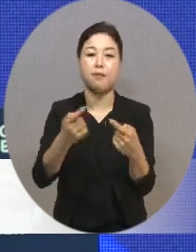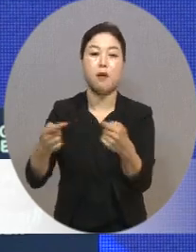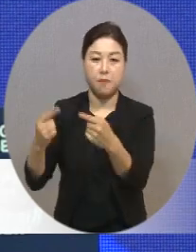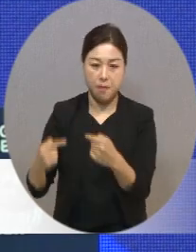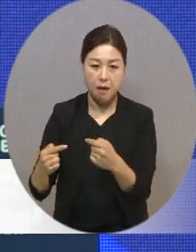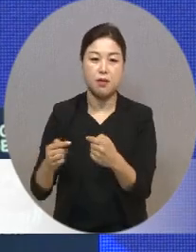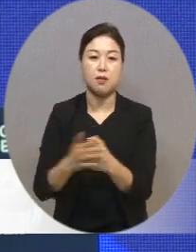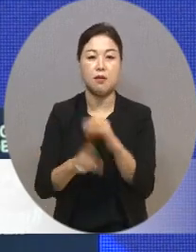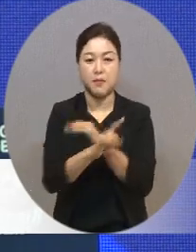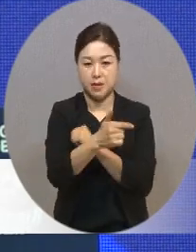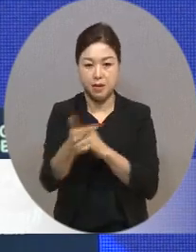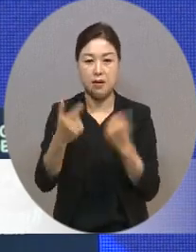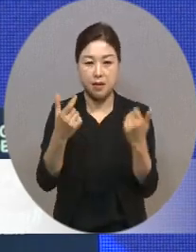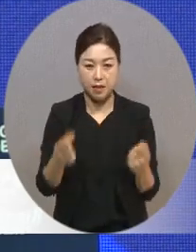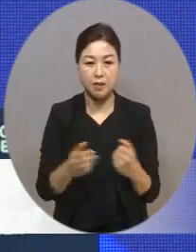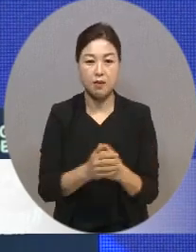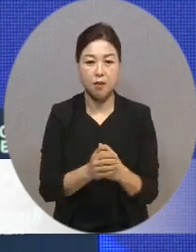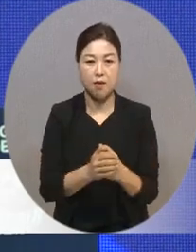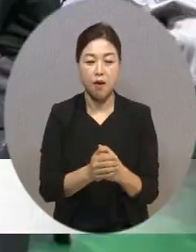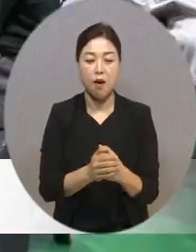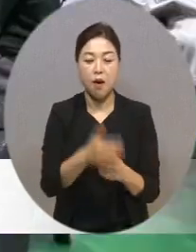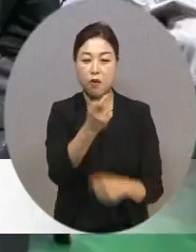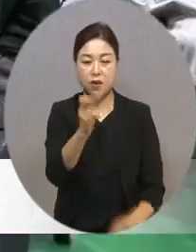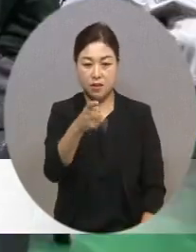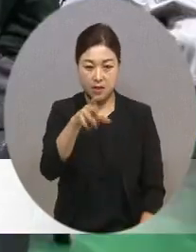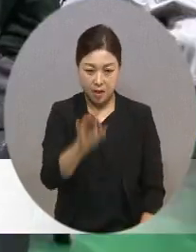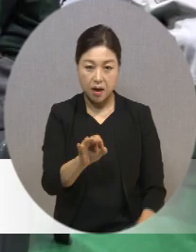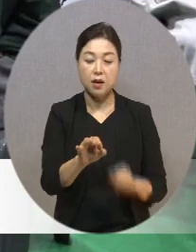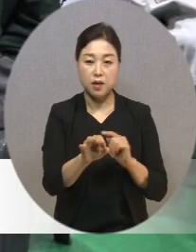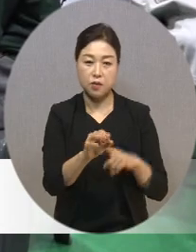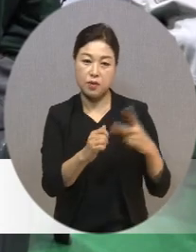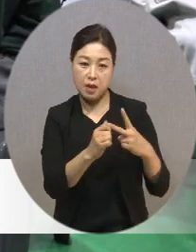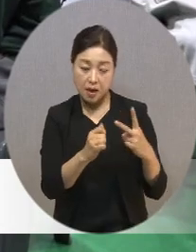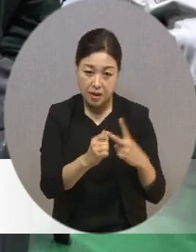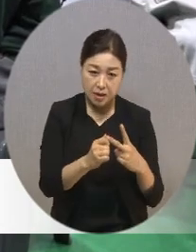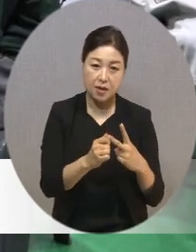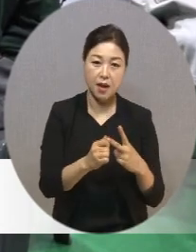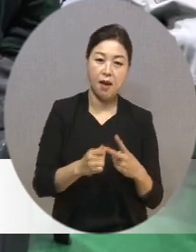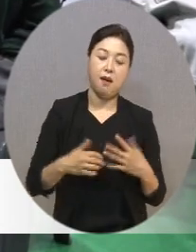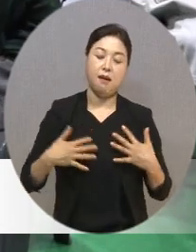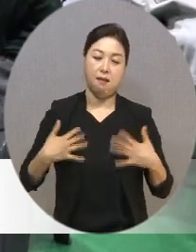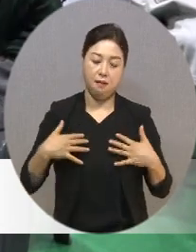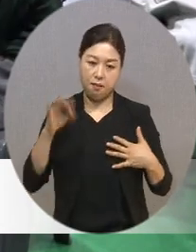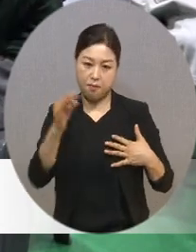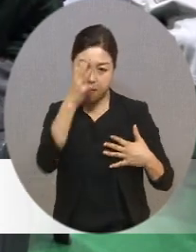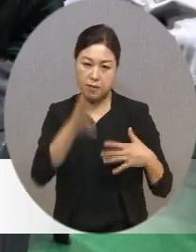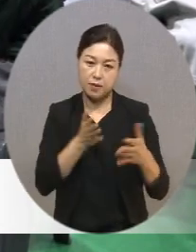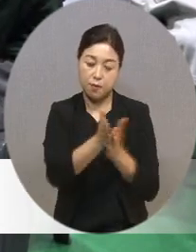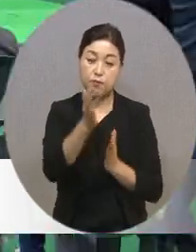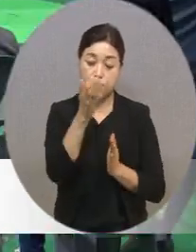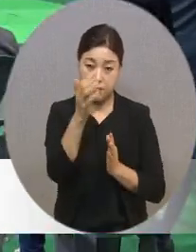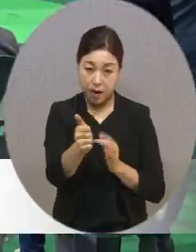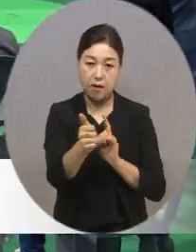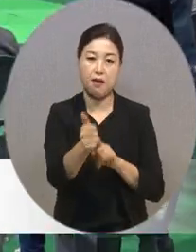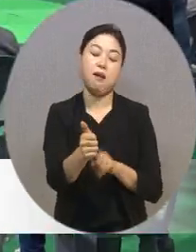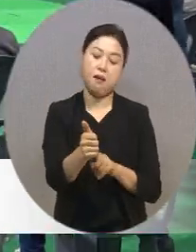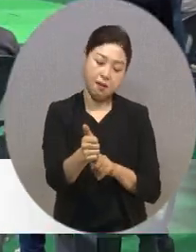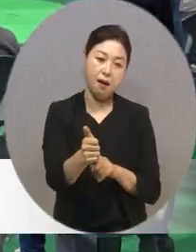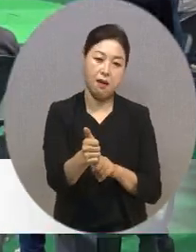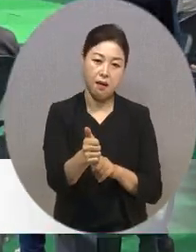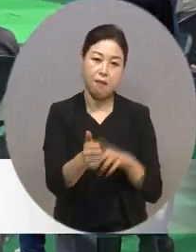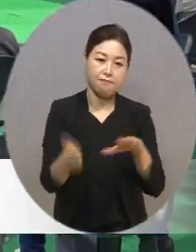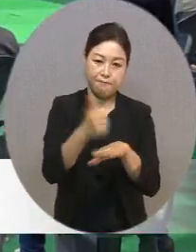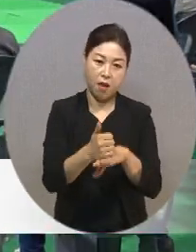광양시에서도 제2의 페이커가 탄생하길 바라며 앞으로도 e스포츠 산업 저변을 꾸준히 확대할 수 있도록 지원을